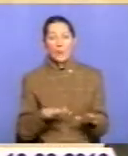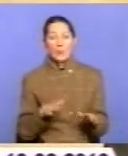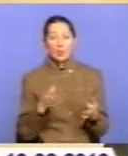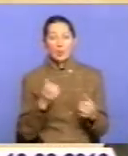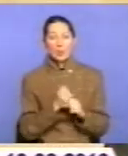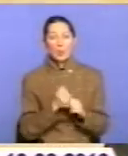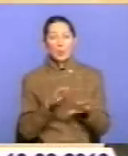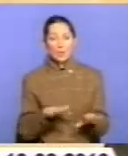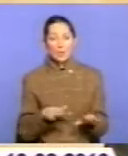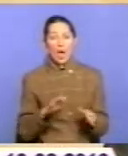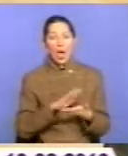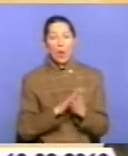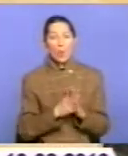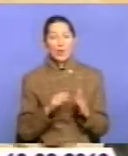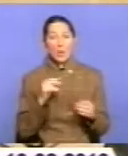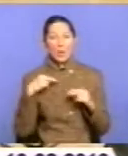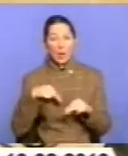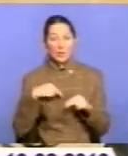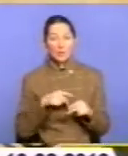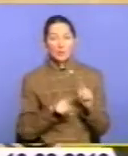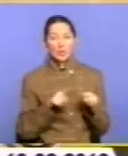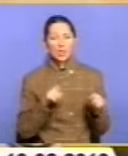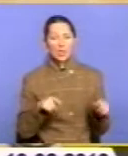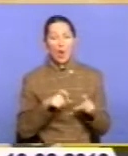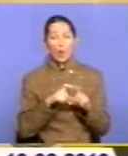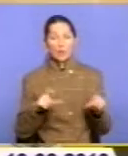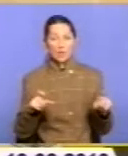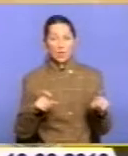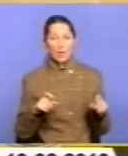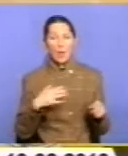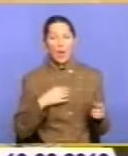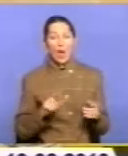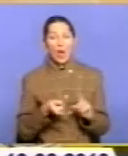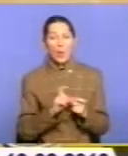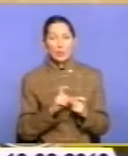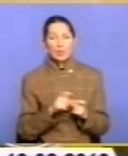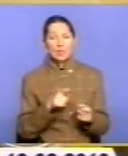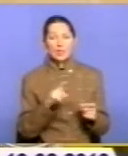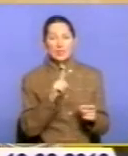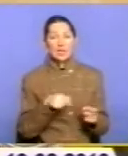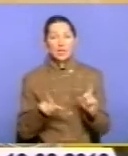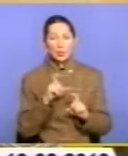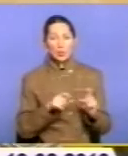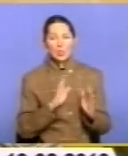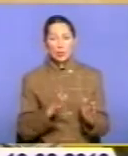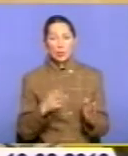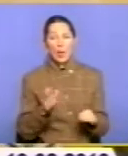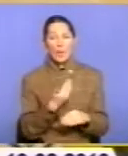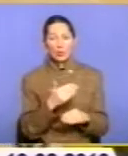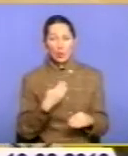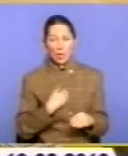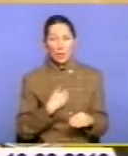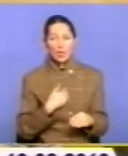В некоторых университетах мы боремся за студентов не столько между нами, локальными компаниями, присутствующими здесь в Украине, сколько с